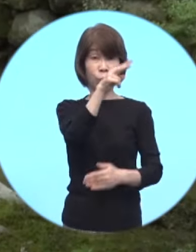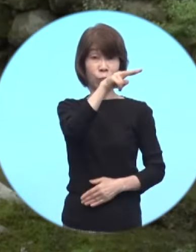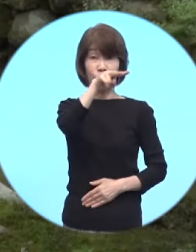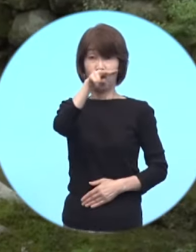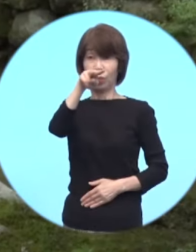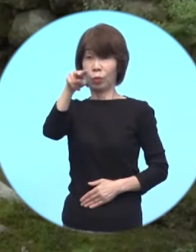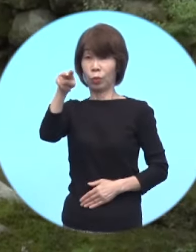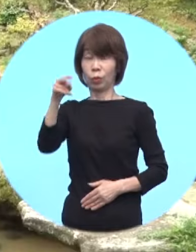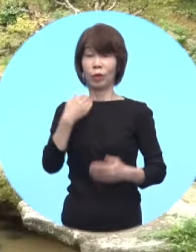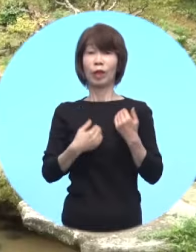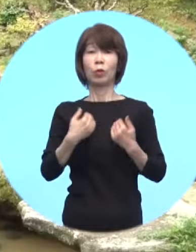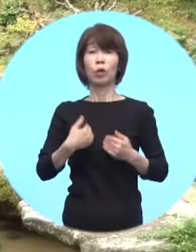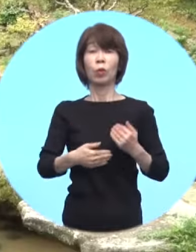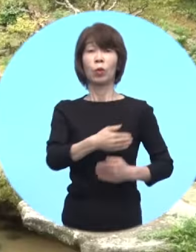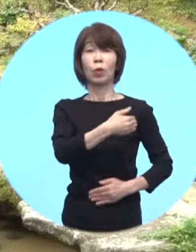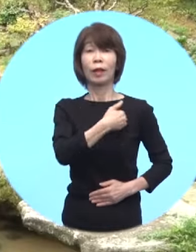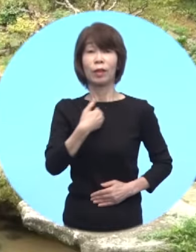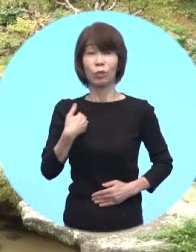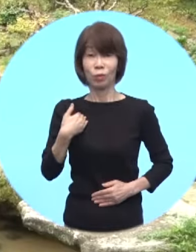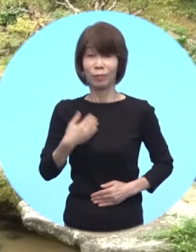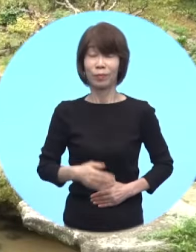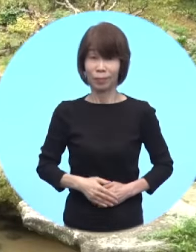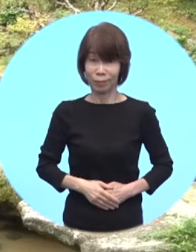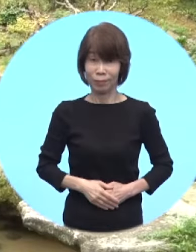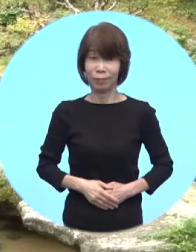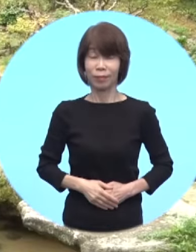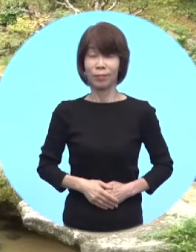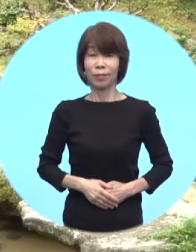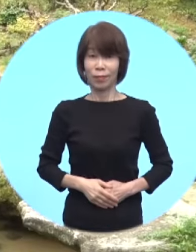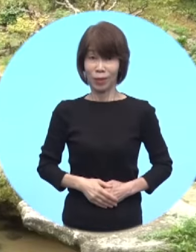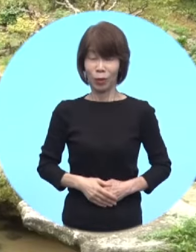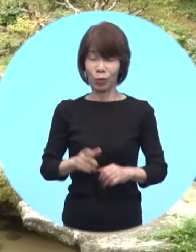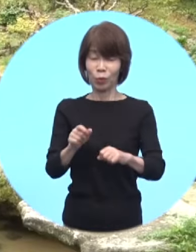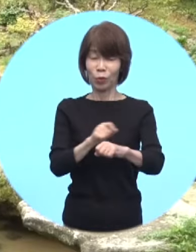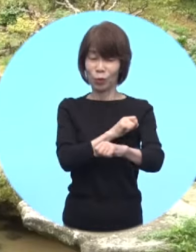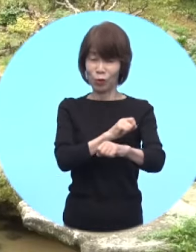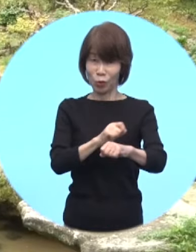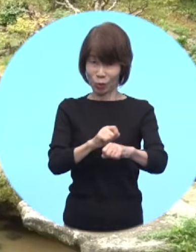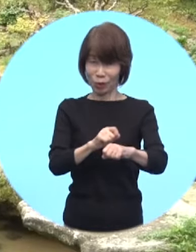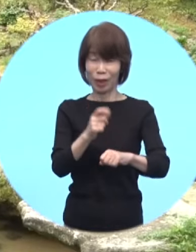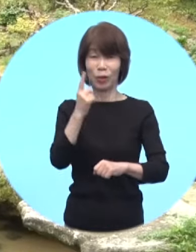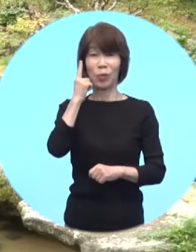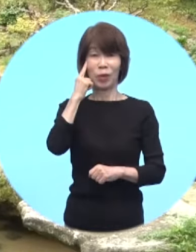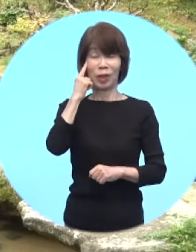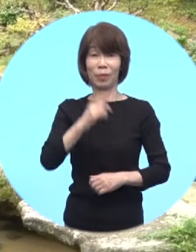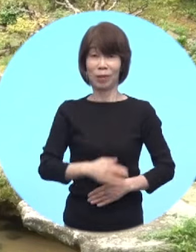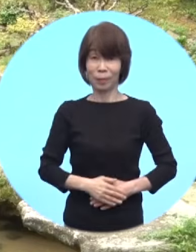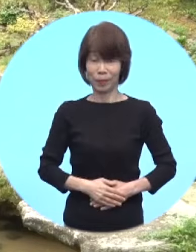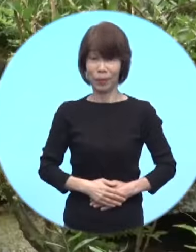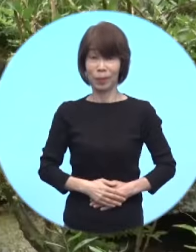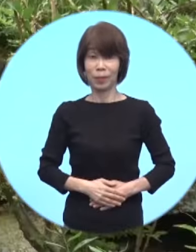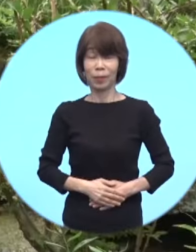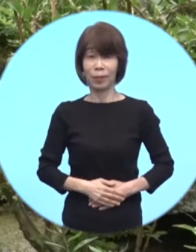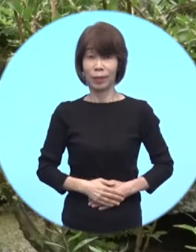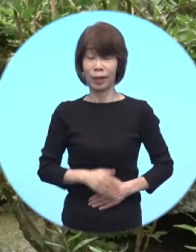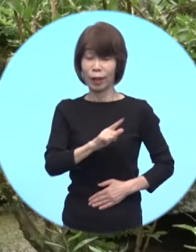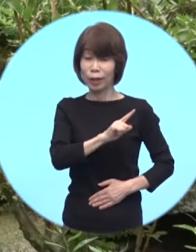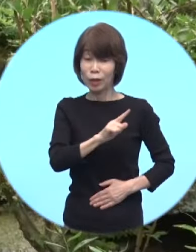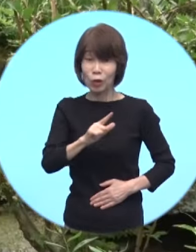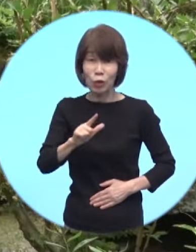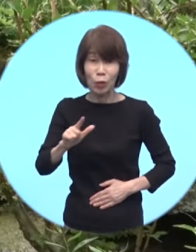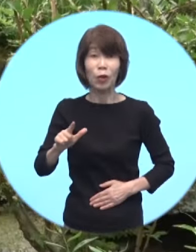しむことができまして、そういった作りも非常に特徴かなと思っております。で、そういったいろんなところ